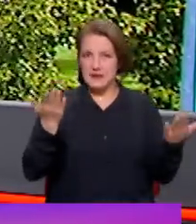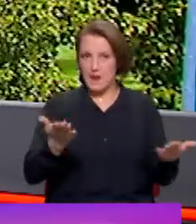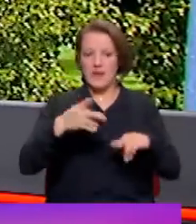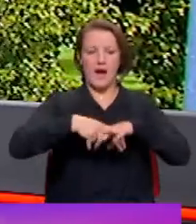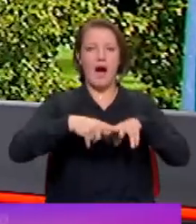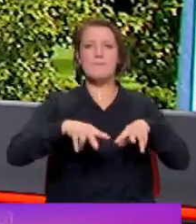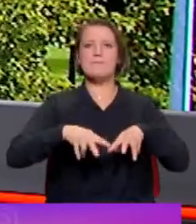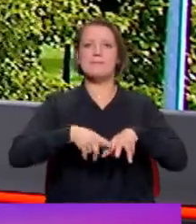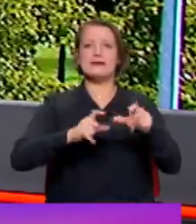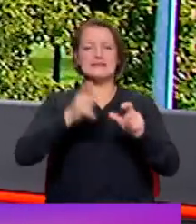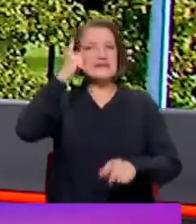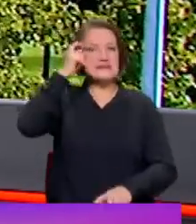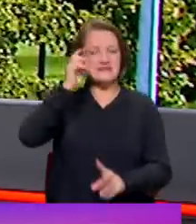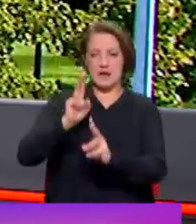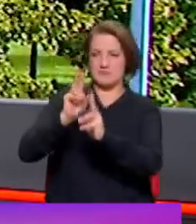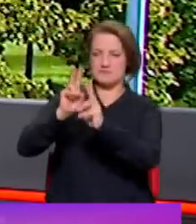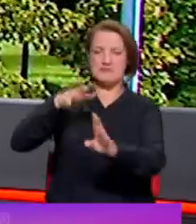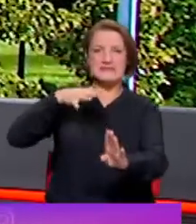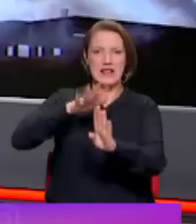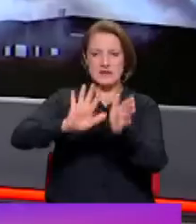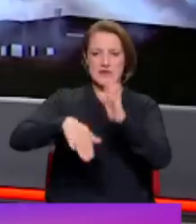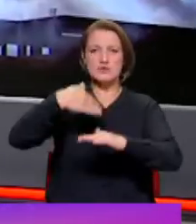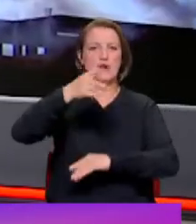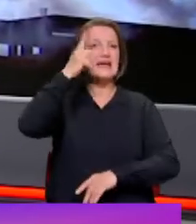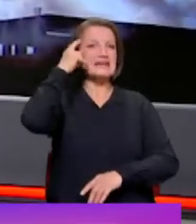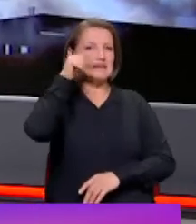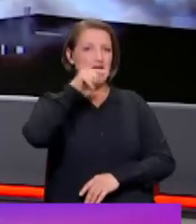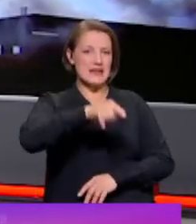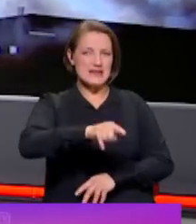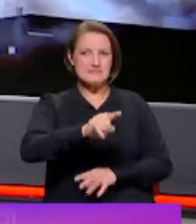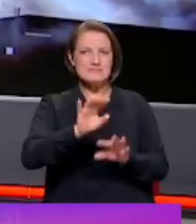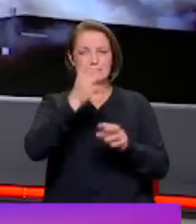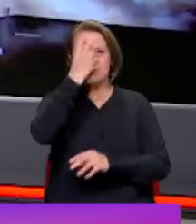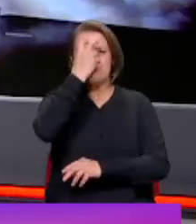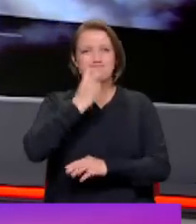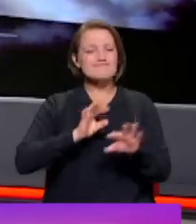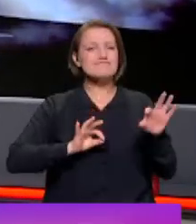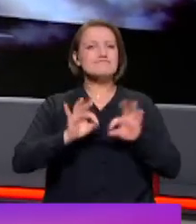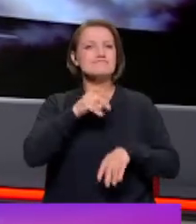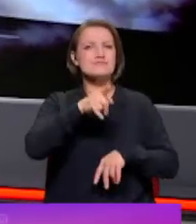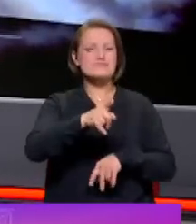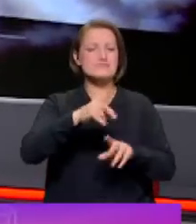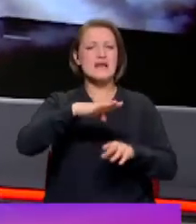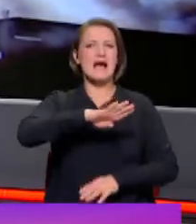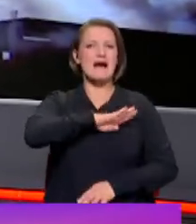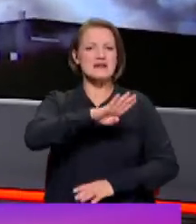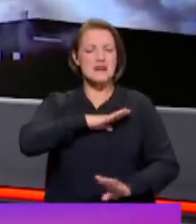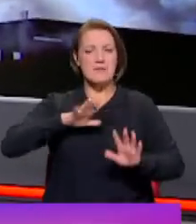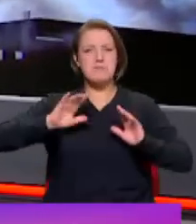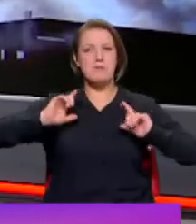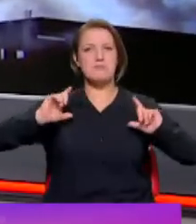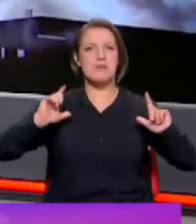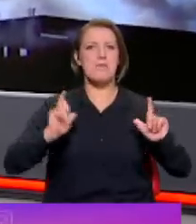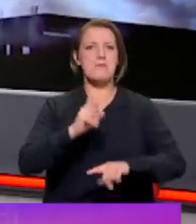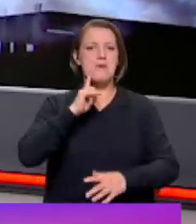Hamas'ın İsrail'e yönelik saldırısından sonra is İsrail'in asimetrik bir şekilde gazze'yi abluka altına almasının ve